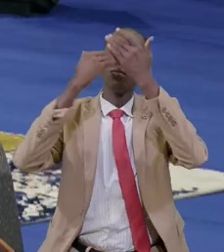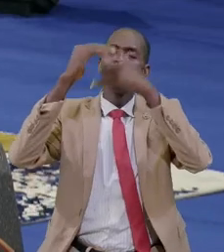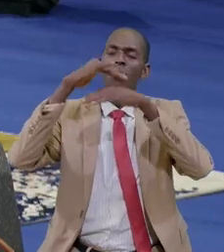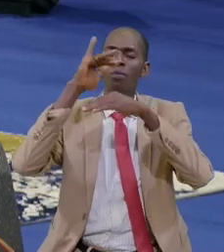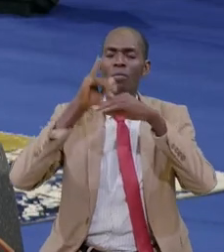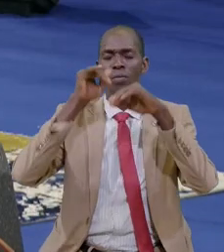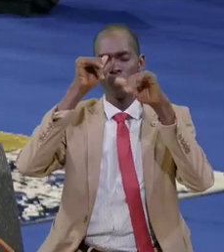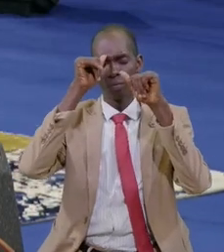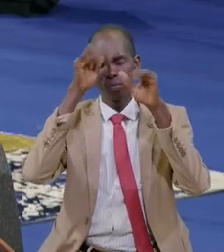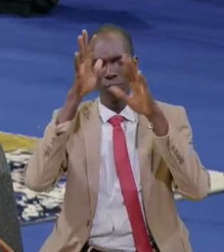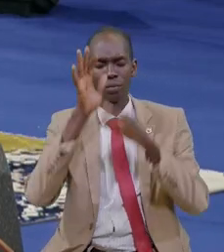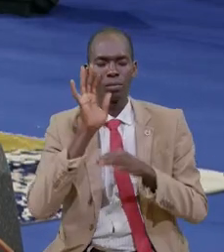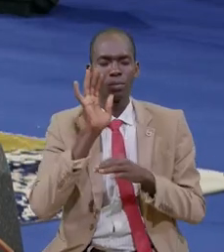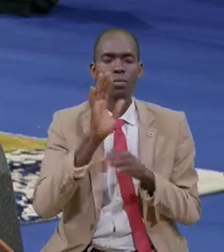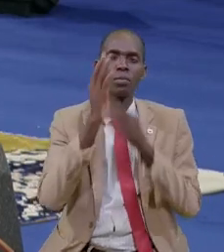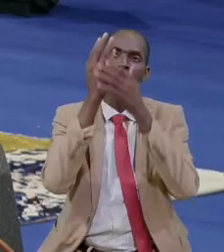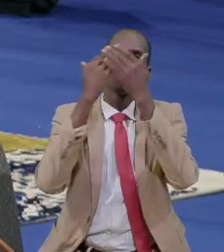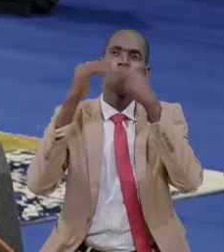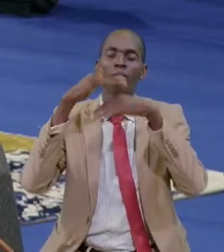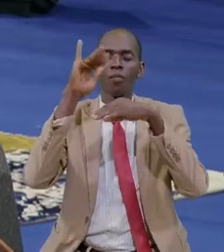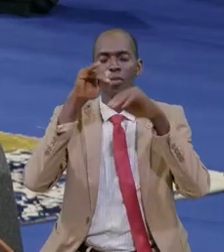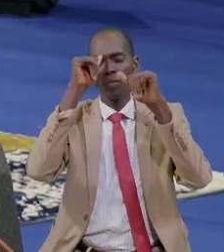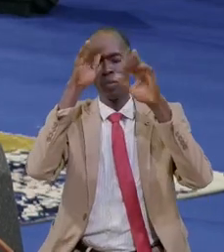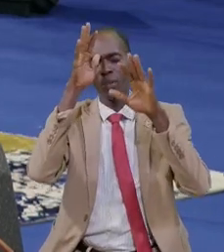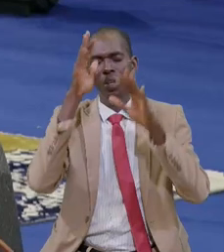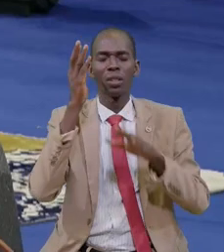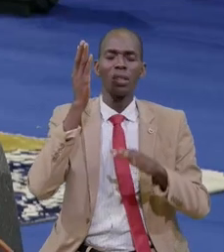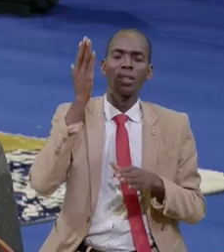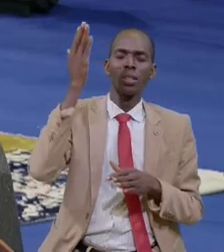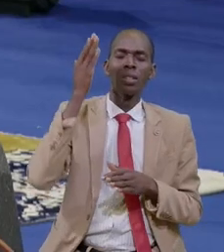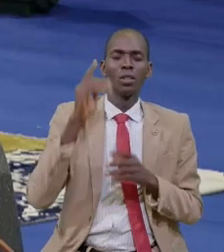céleste, votre Père qui est dans les cieux,